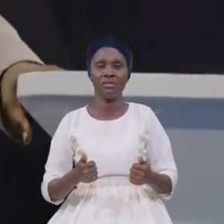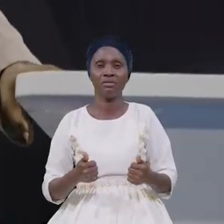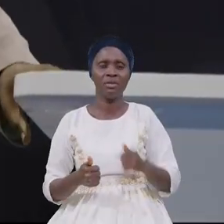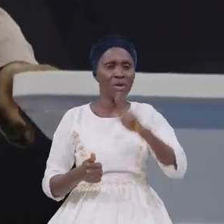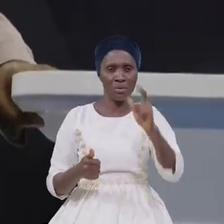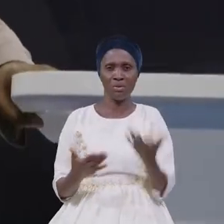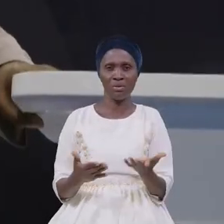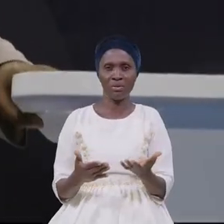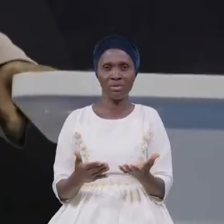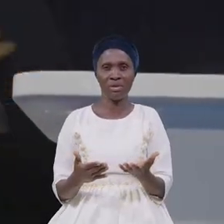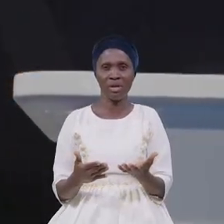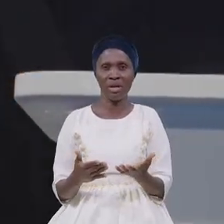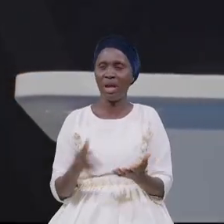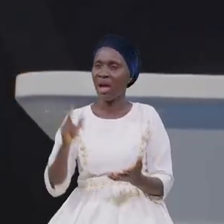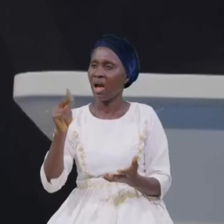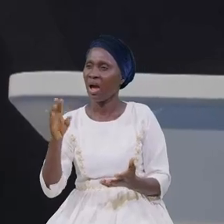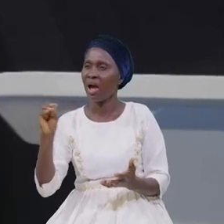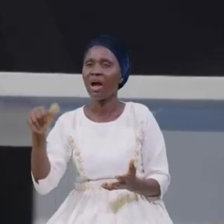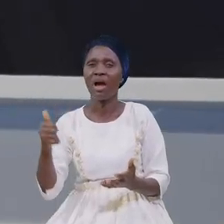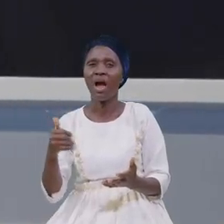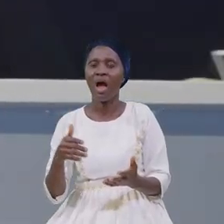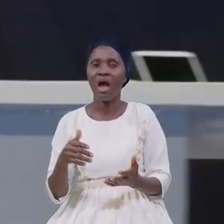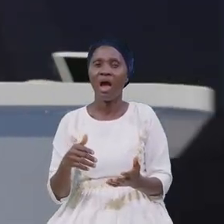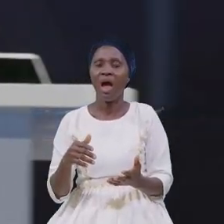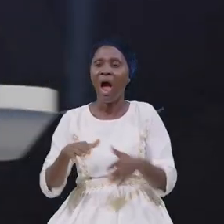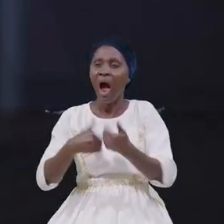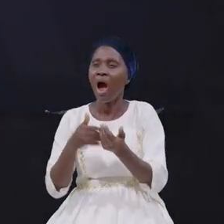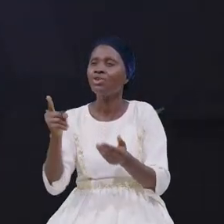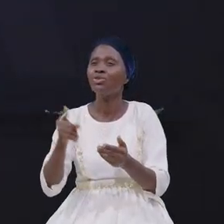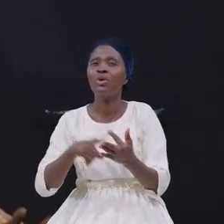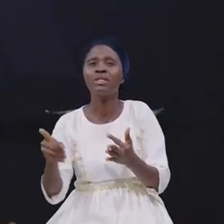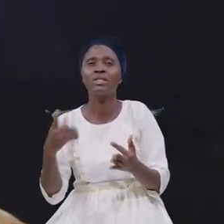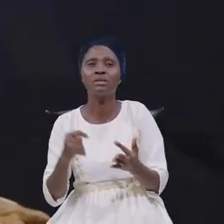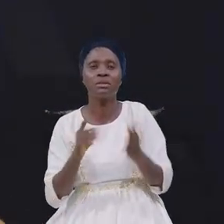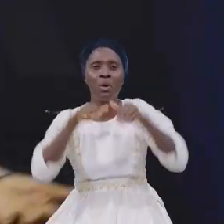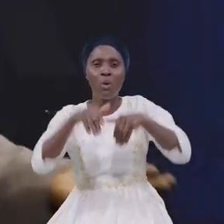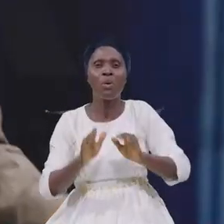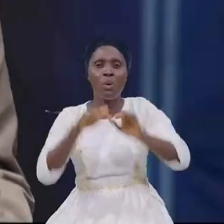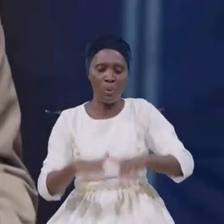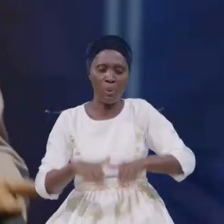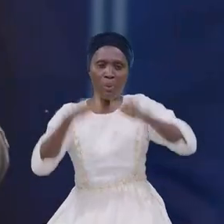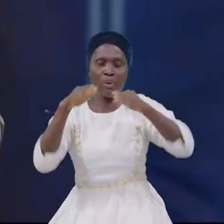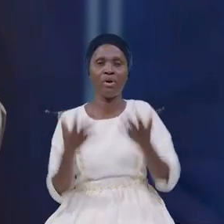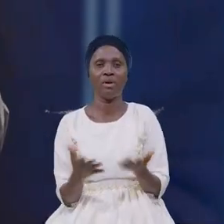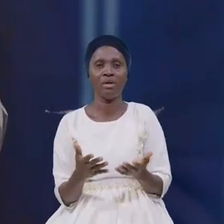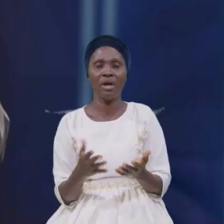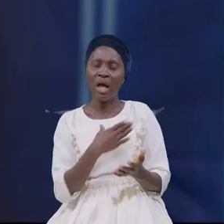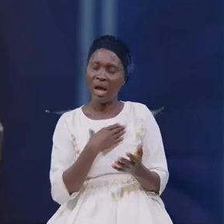échappé au déluge? C'est par la grâce. Abel, comment se fait-il que ton